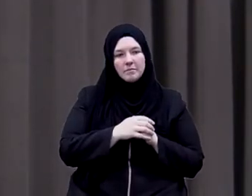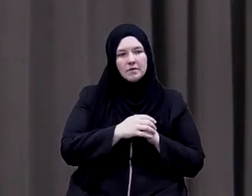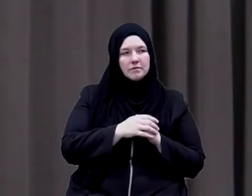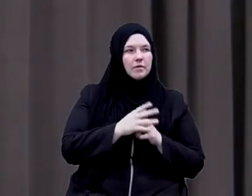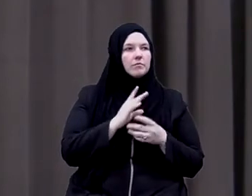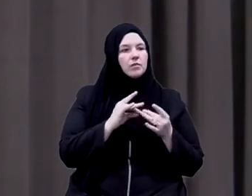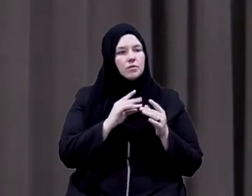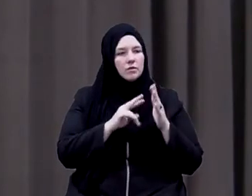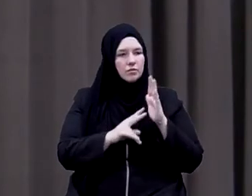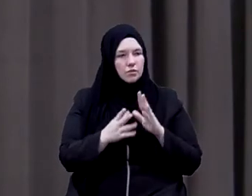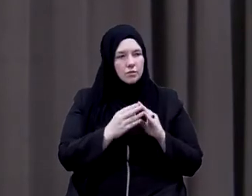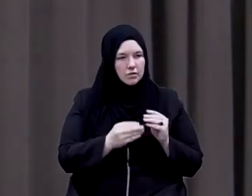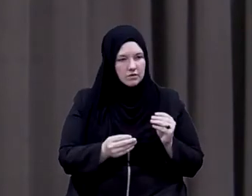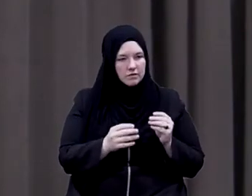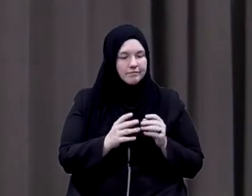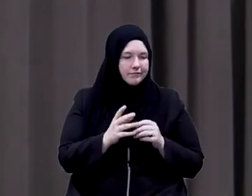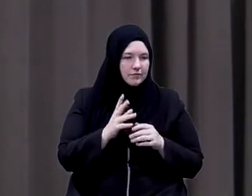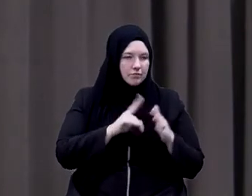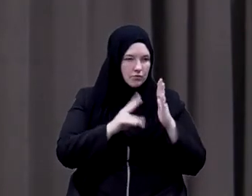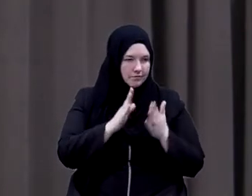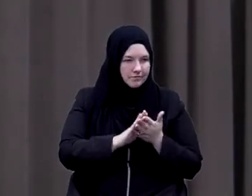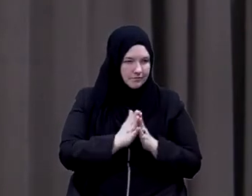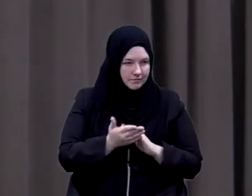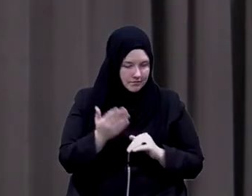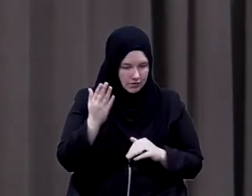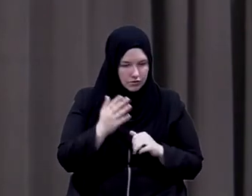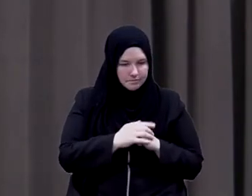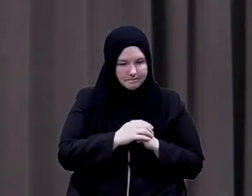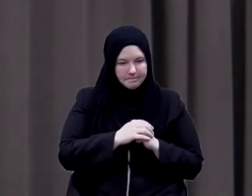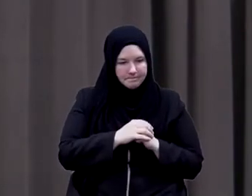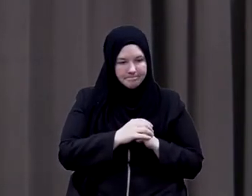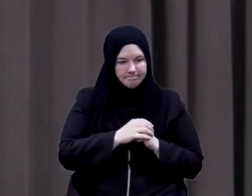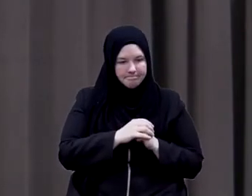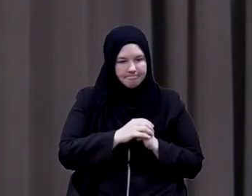أن محمدا عبده ورسوله وبعد.